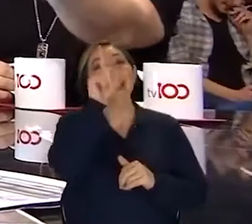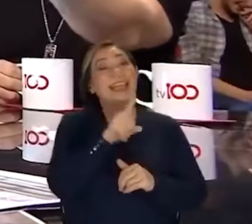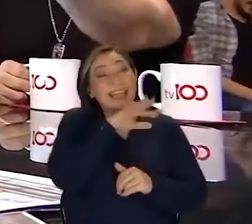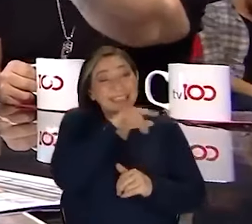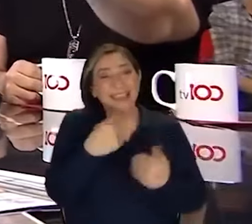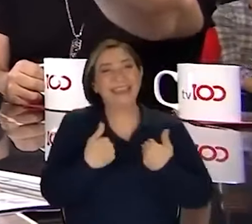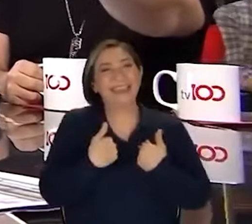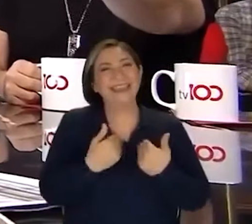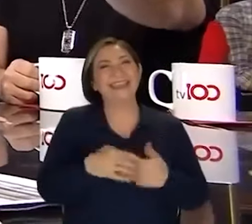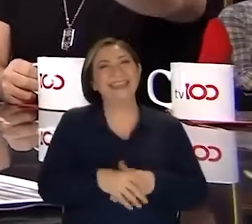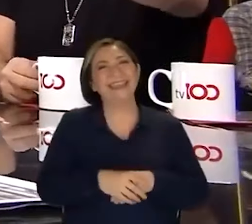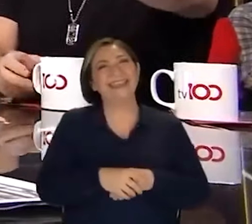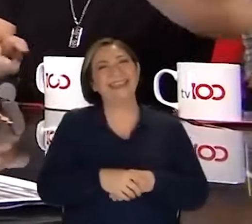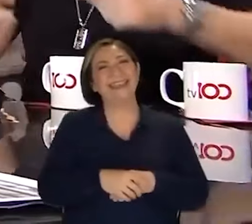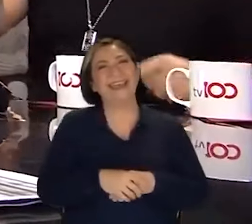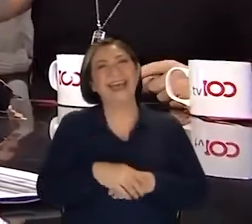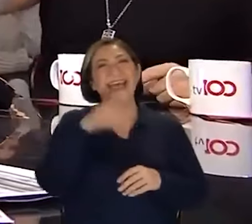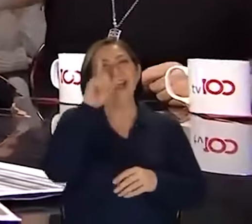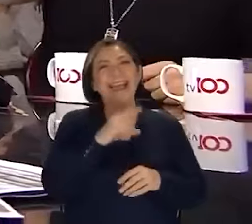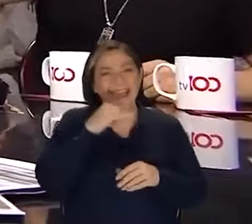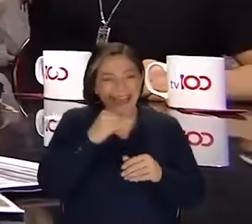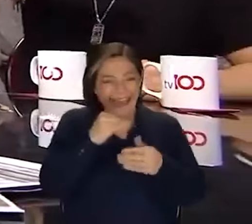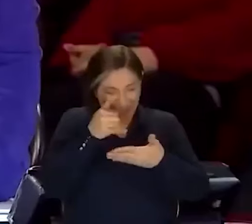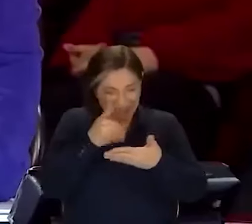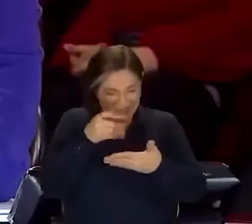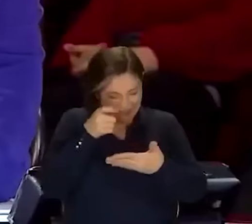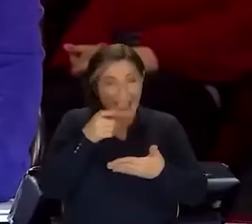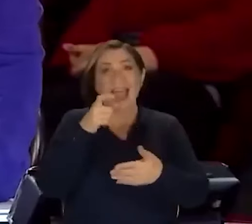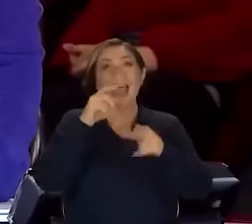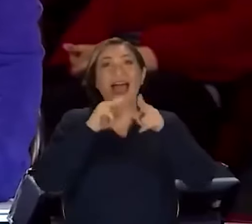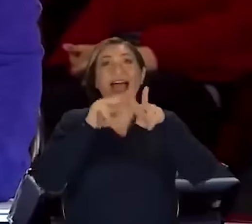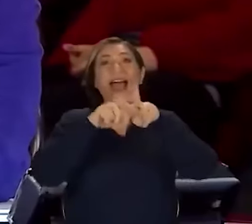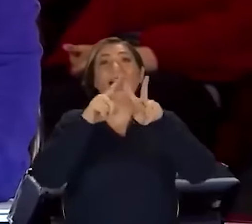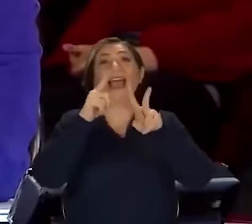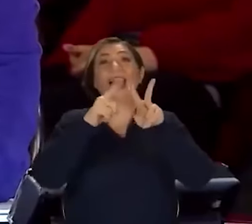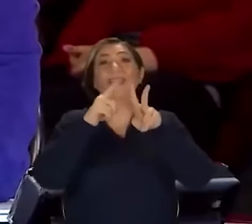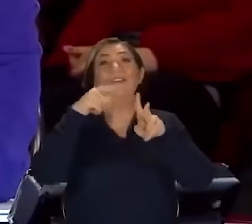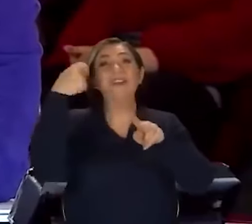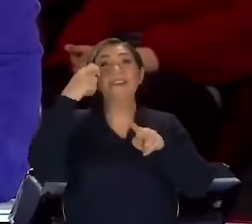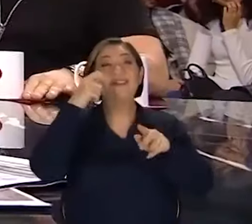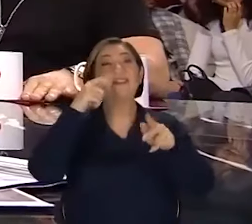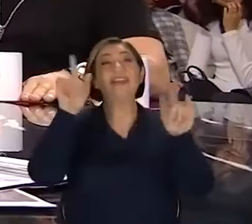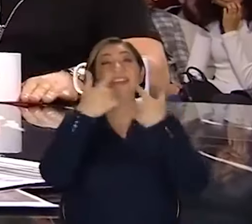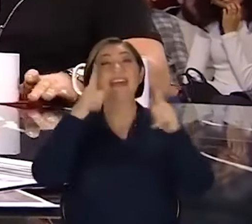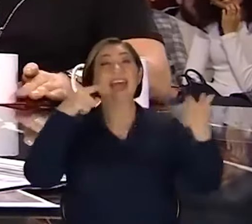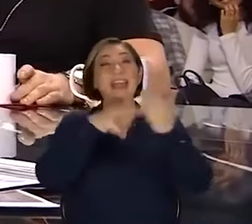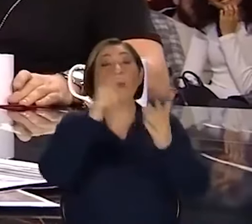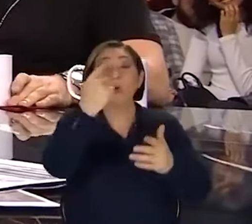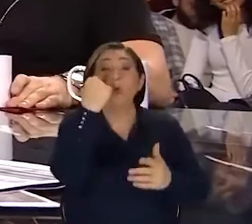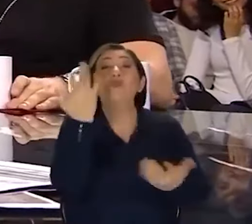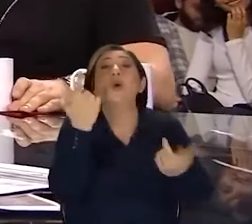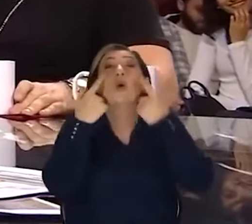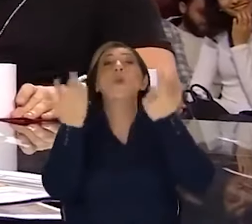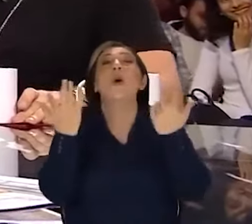yaşlılığım Hayır Hayır o ilk Yakın gözlüğüm tam film festivalini hedeflediğin ya Yok be hokan o şey işte gözüm